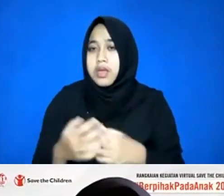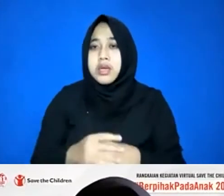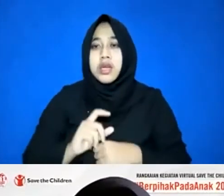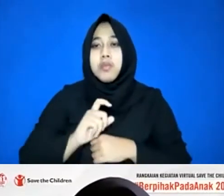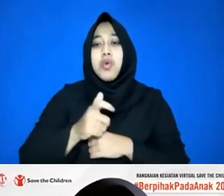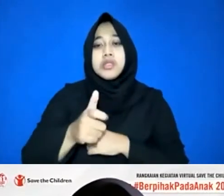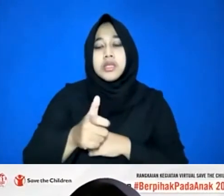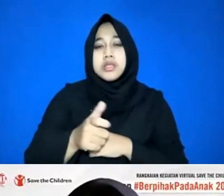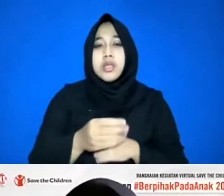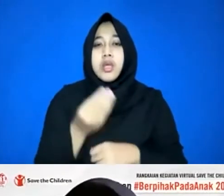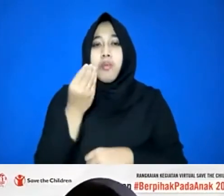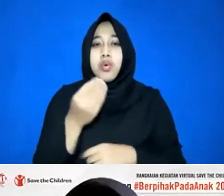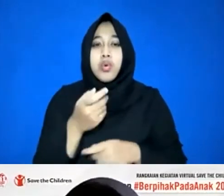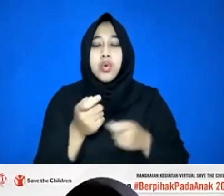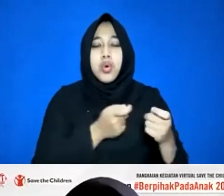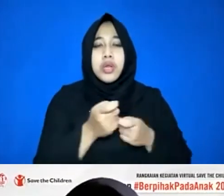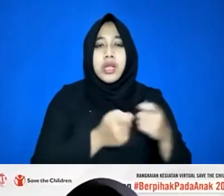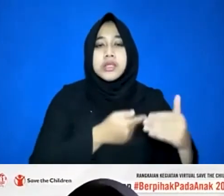saja sambil nunggu koordinasi lanjutan.